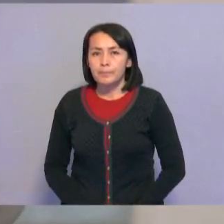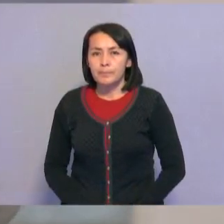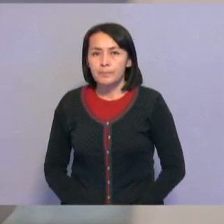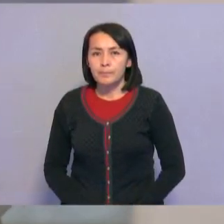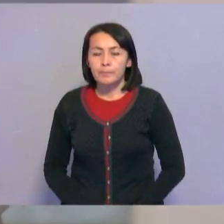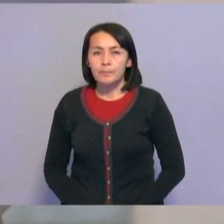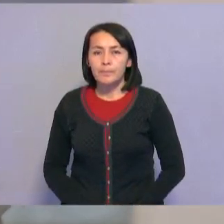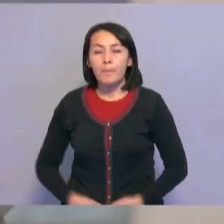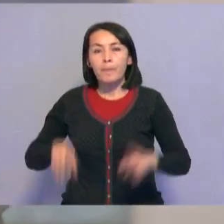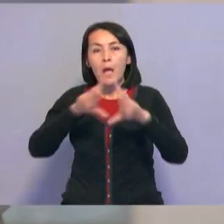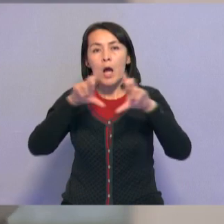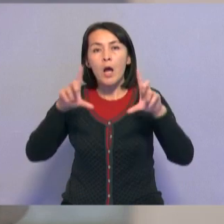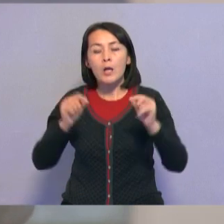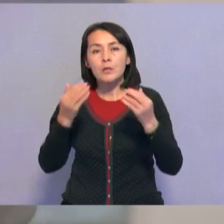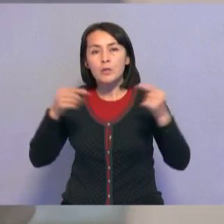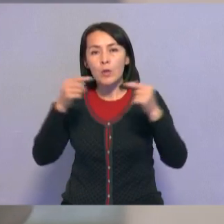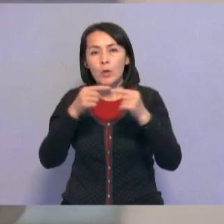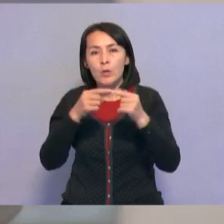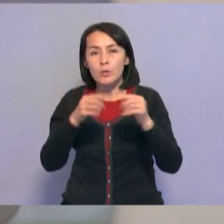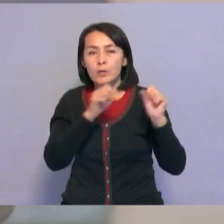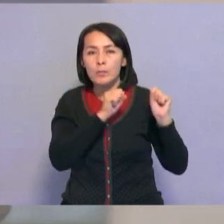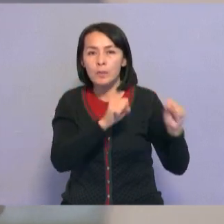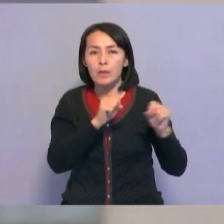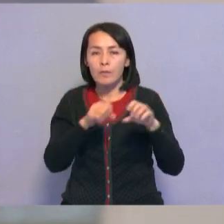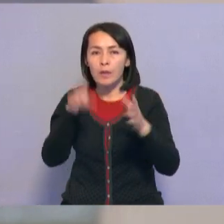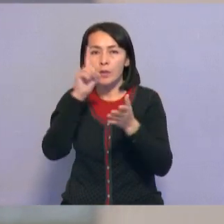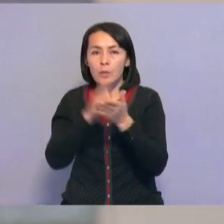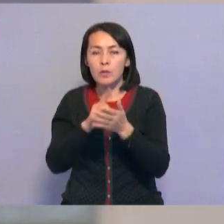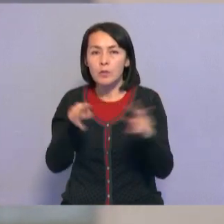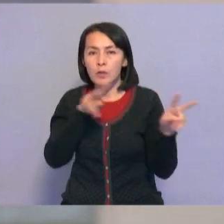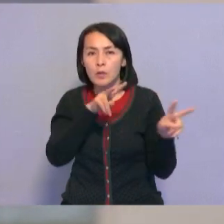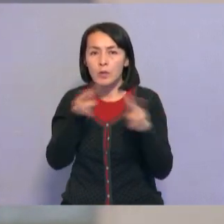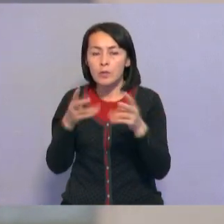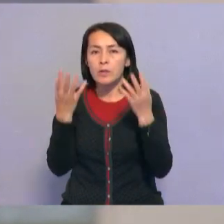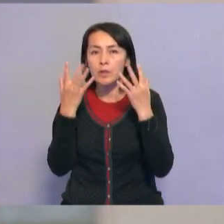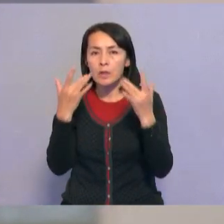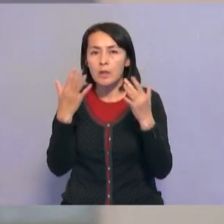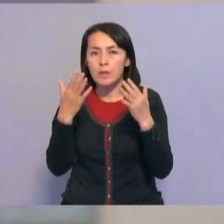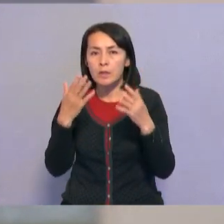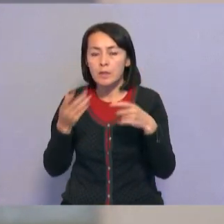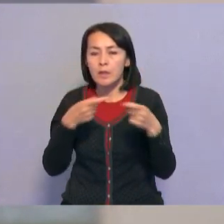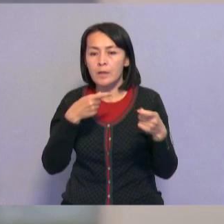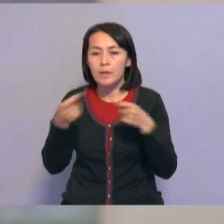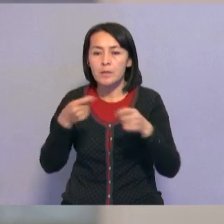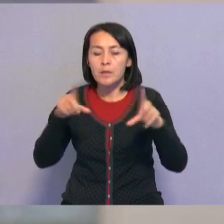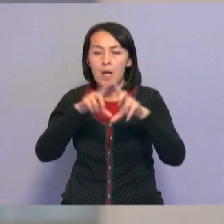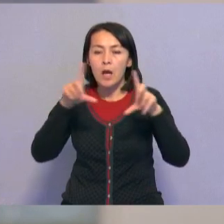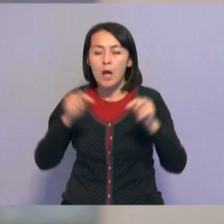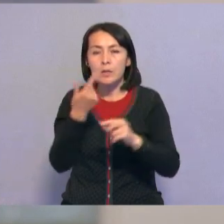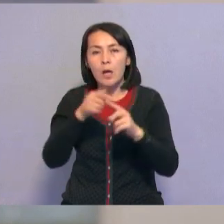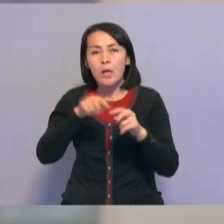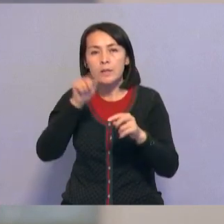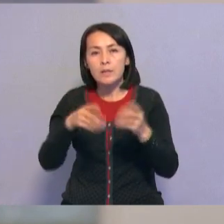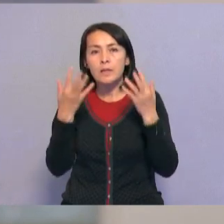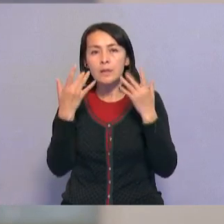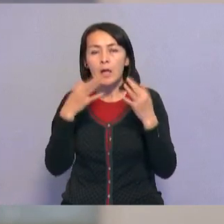языках на участке уточнены права и обязанности наблюдателей некоторых на правительственных организаций при этом